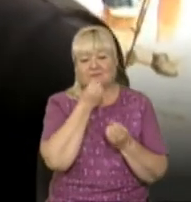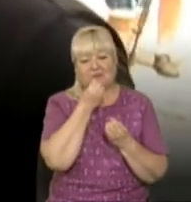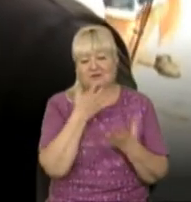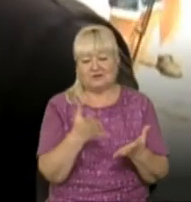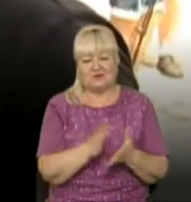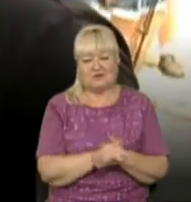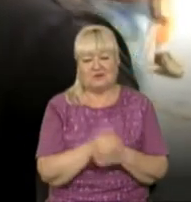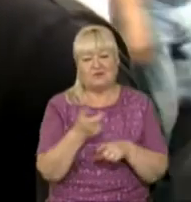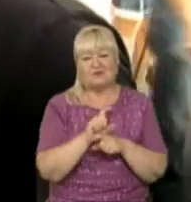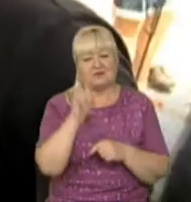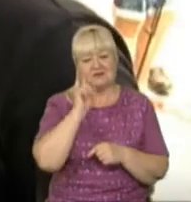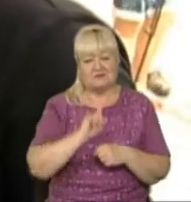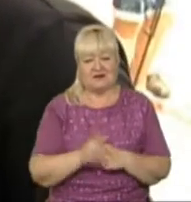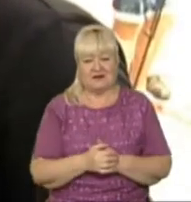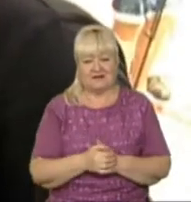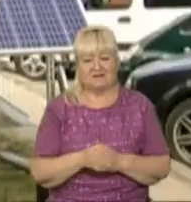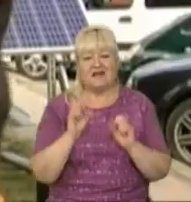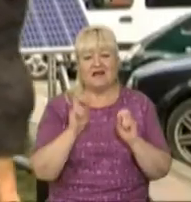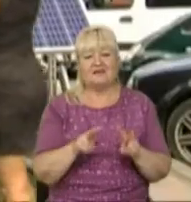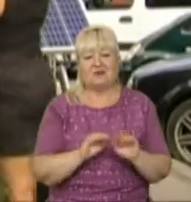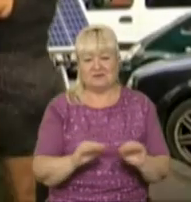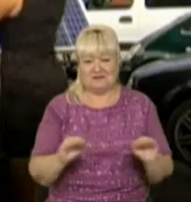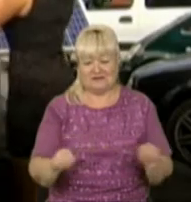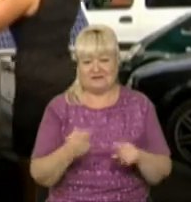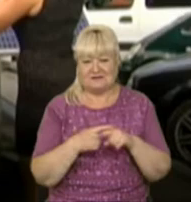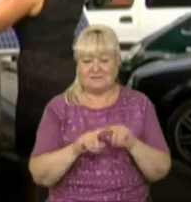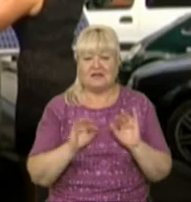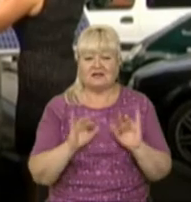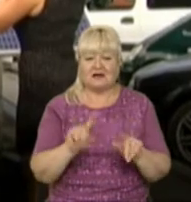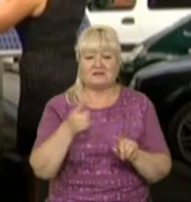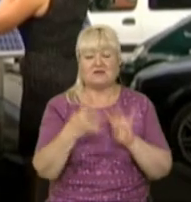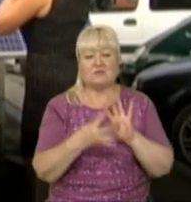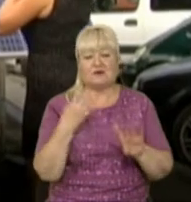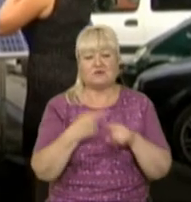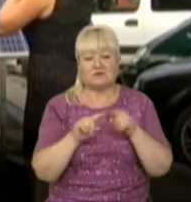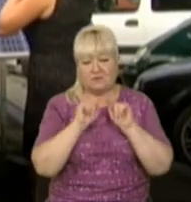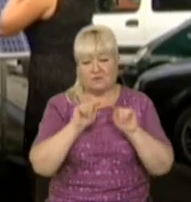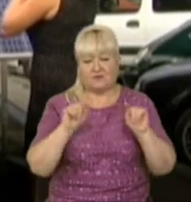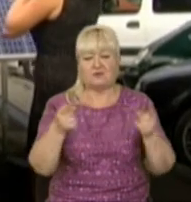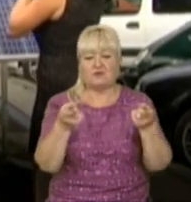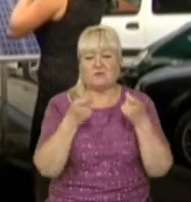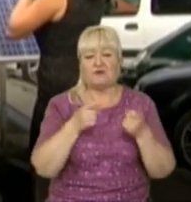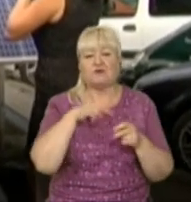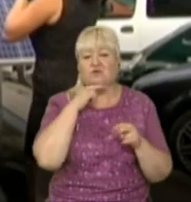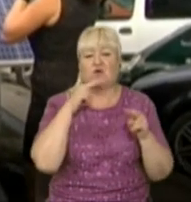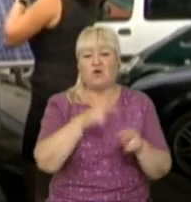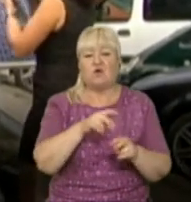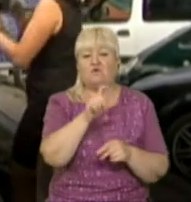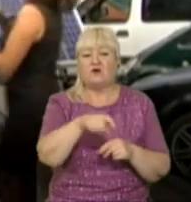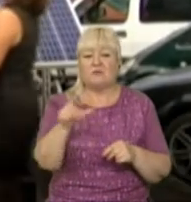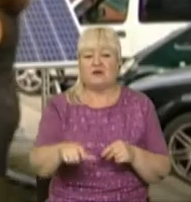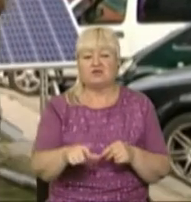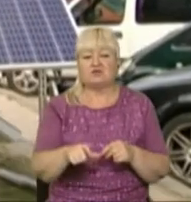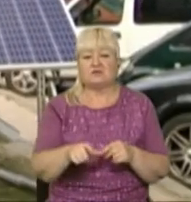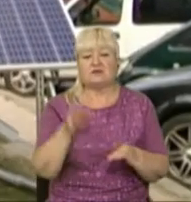добре, дуже смачно, як у дитинстві. Дана акція, в першу чергу, це популяризаційна, привернути увагу мешканців до